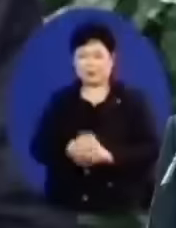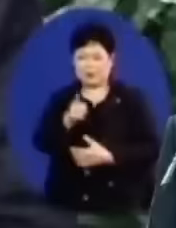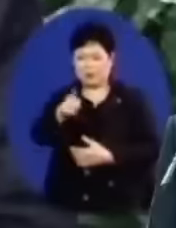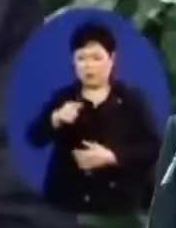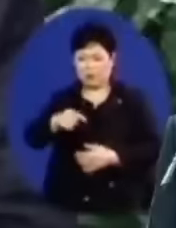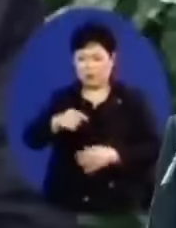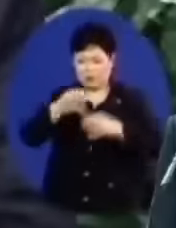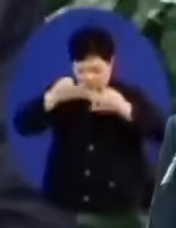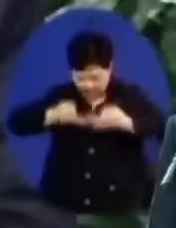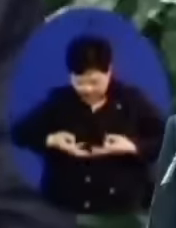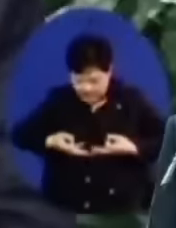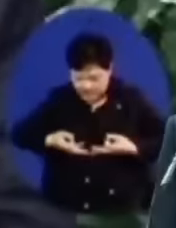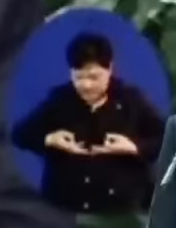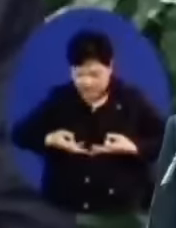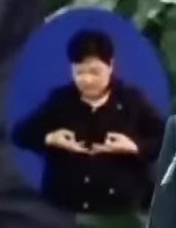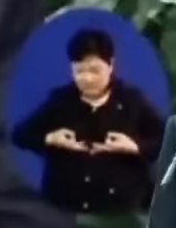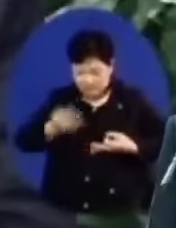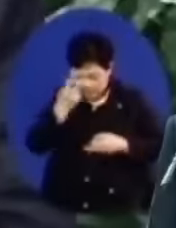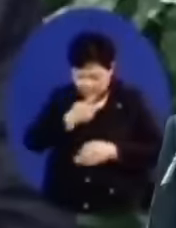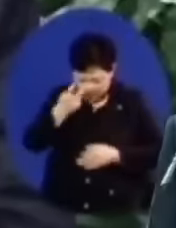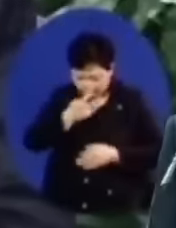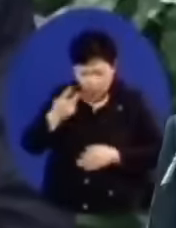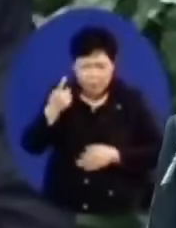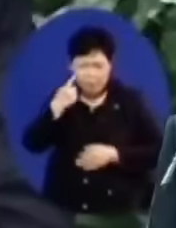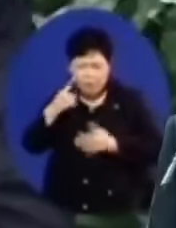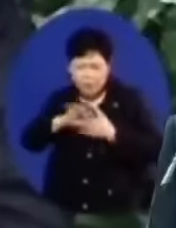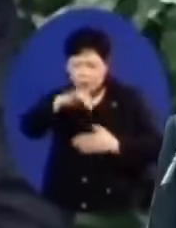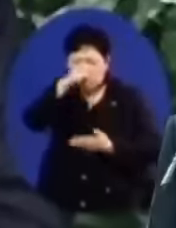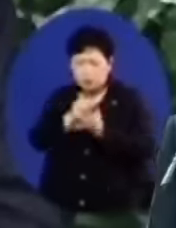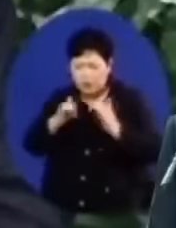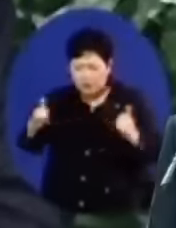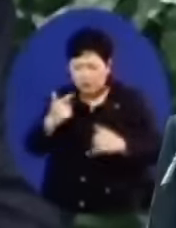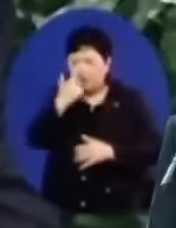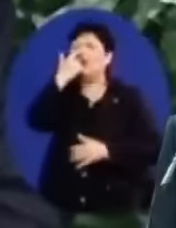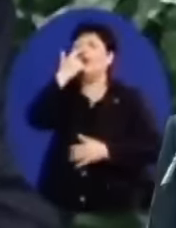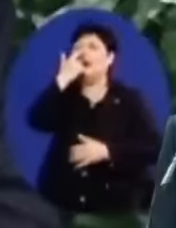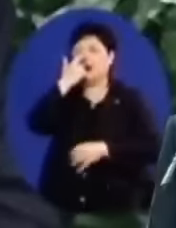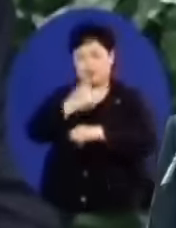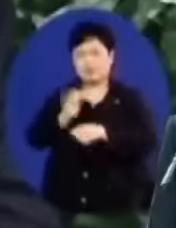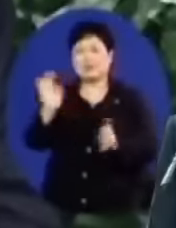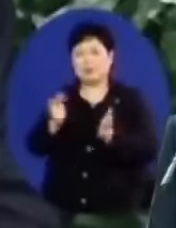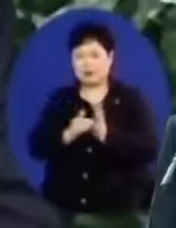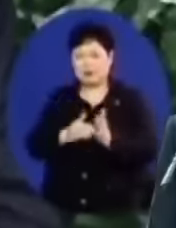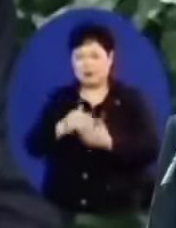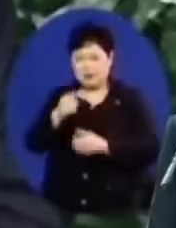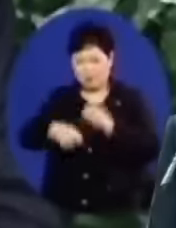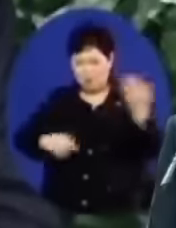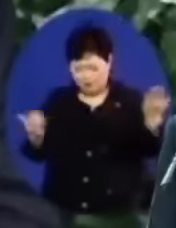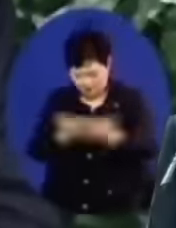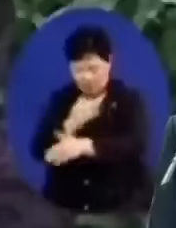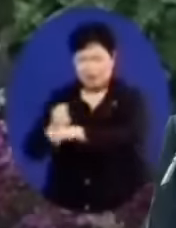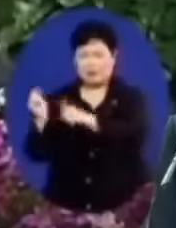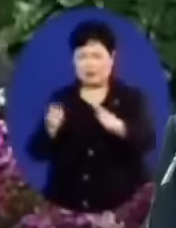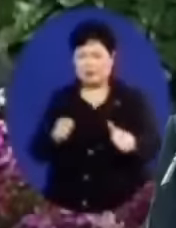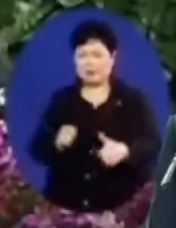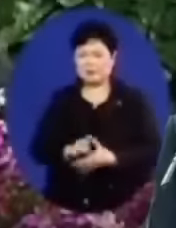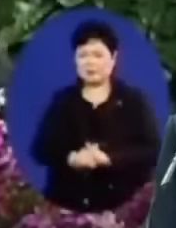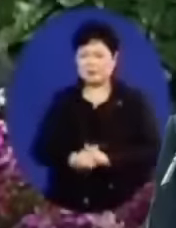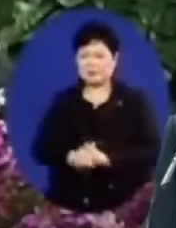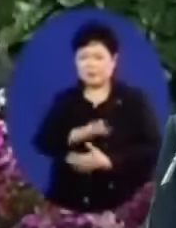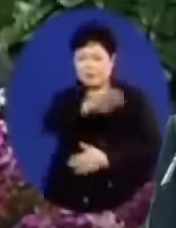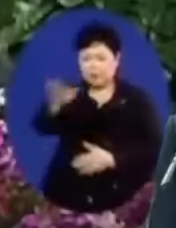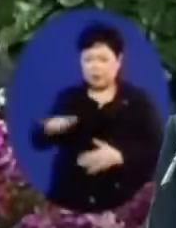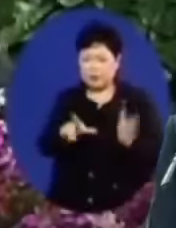자신을 살펴보면 죄인이라는 것을 깨닫게 되기 때문에 회개하라는 것입니다.